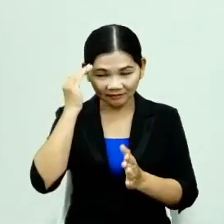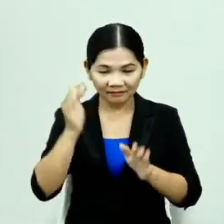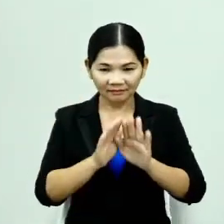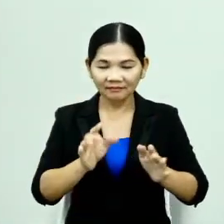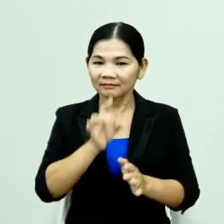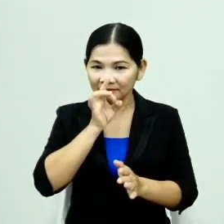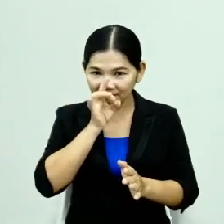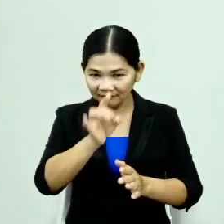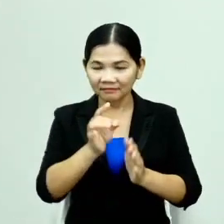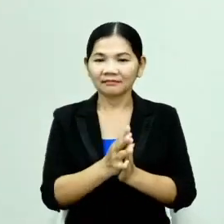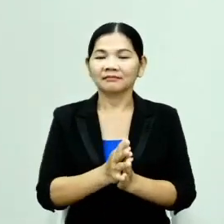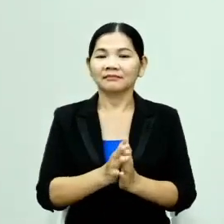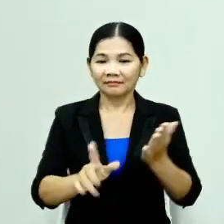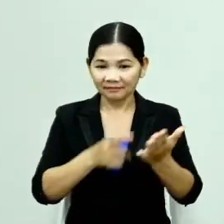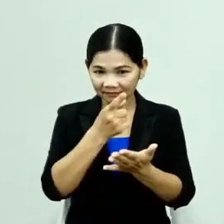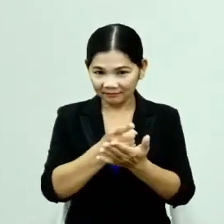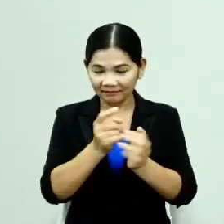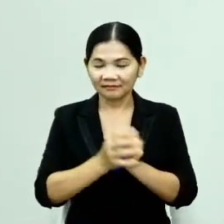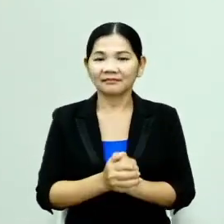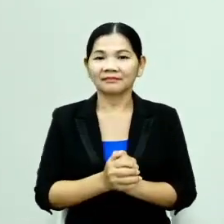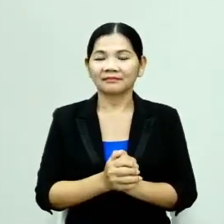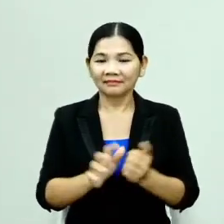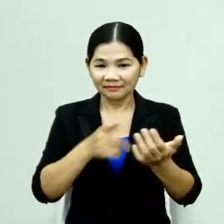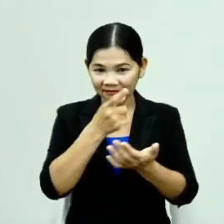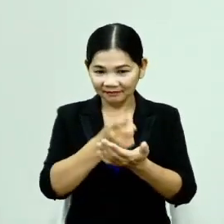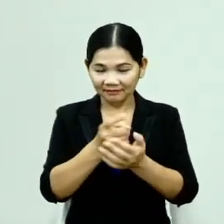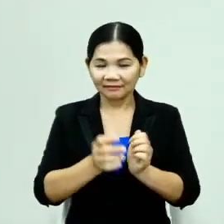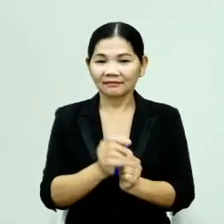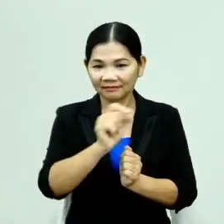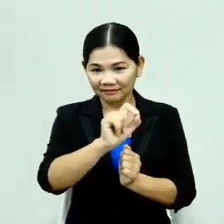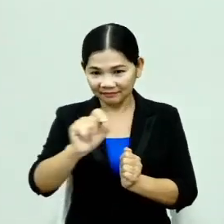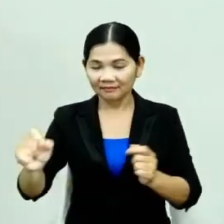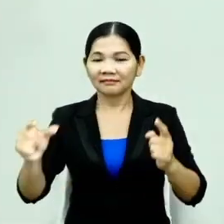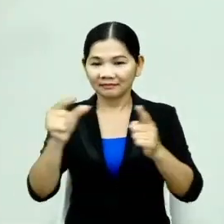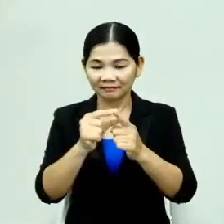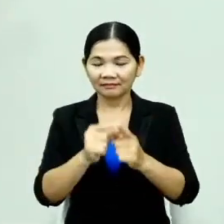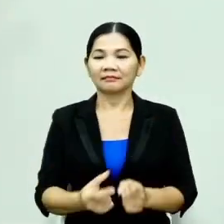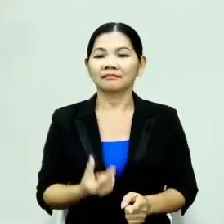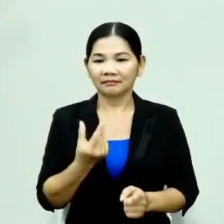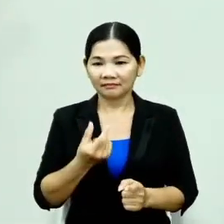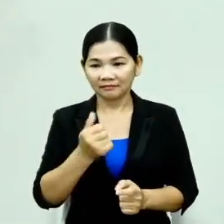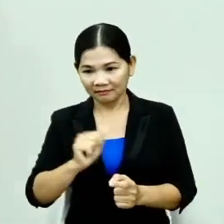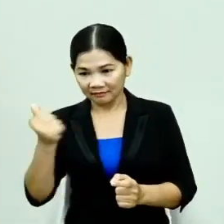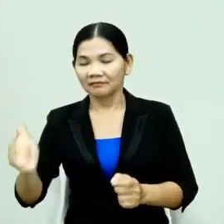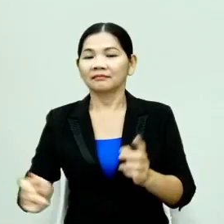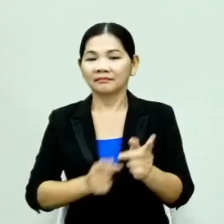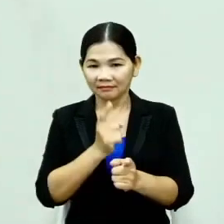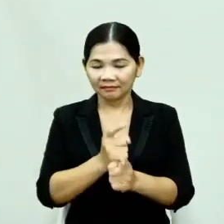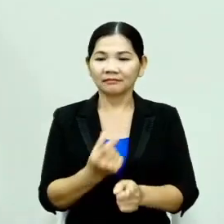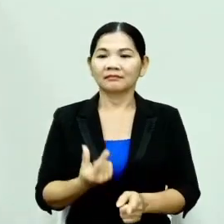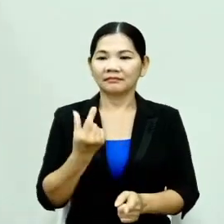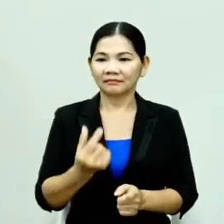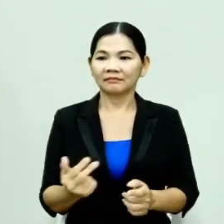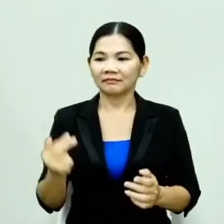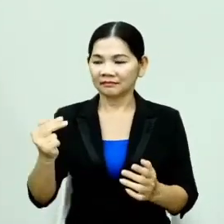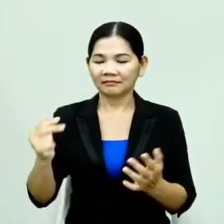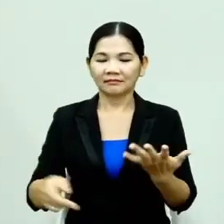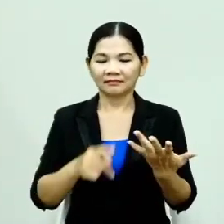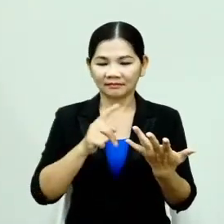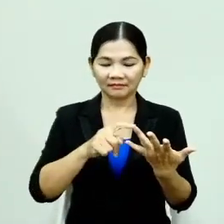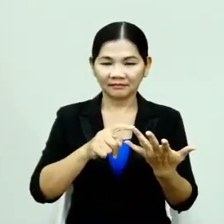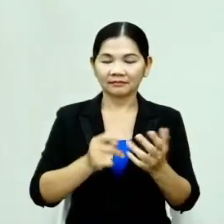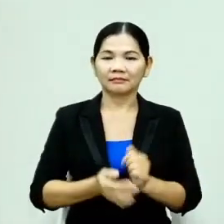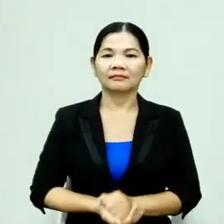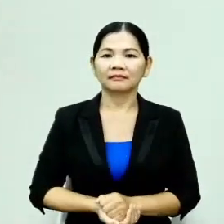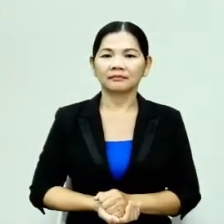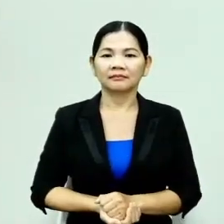nế bà gọt chị bàn chô rùm cha chô rùm xa xê bịa đỏ tây bàn trầm trời ná miền đó miền tô nâng sải ai